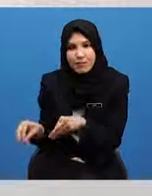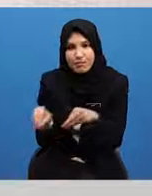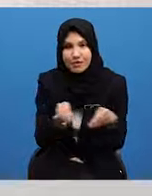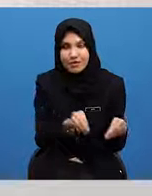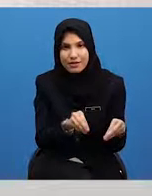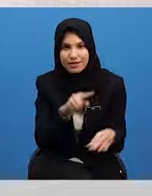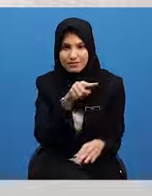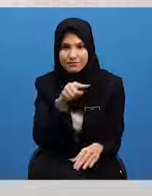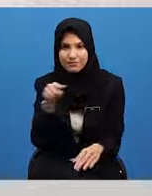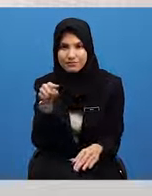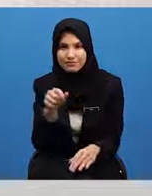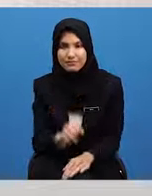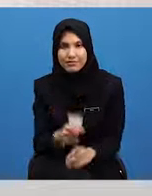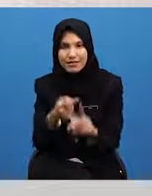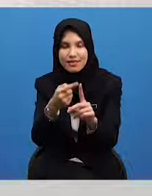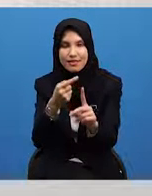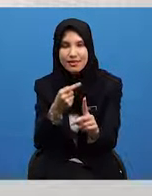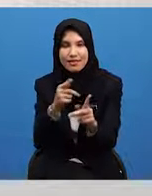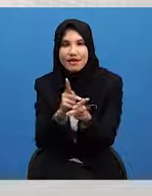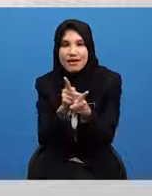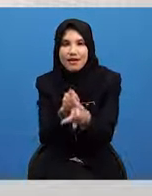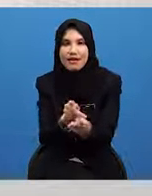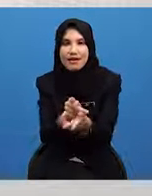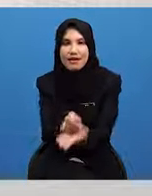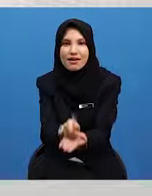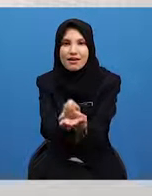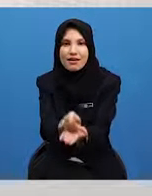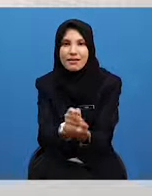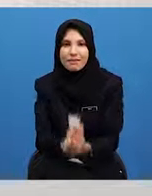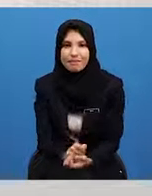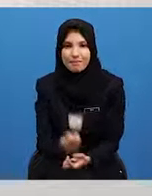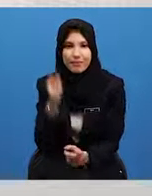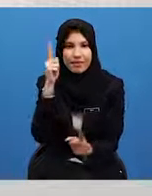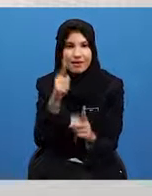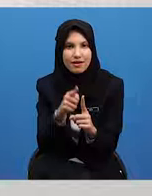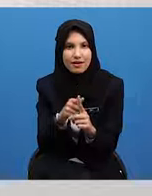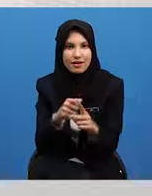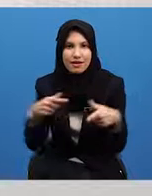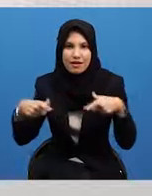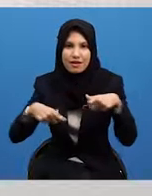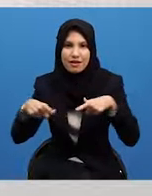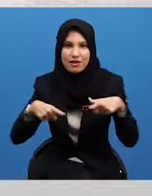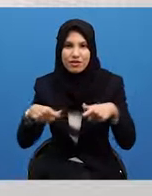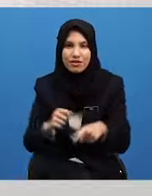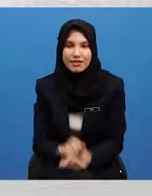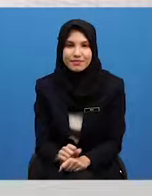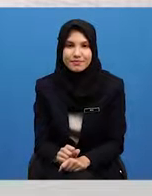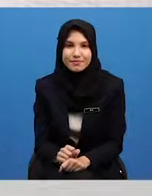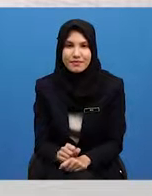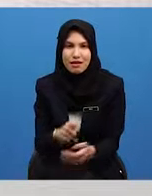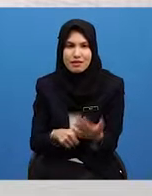memindahkan, kamu isi tempat kosong, dari kapal ke lori